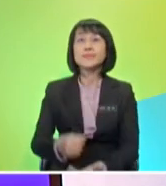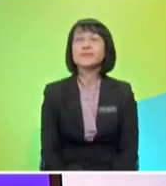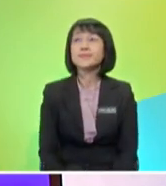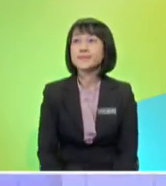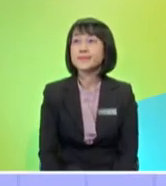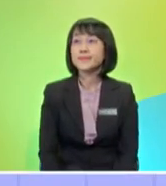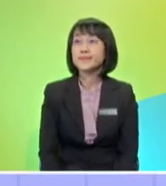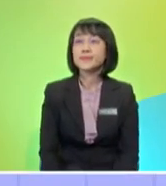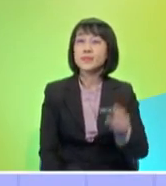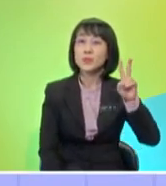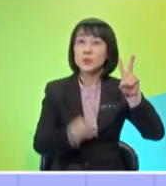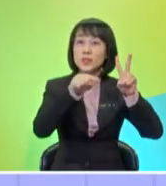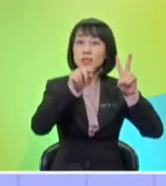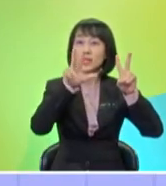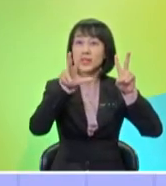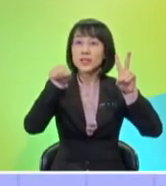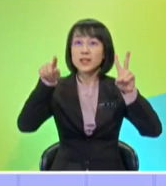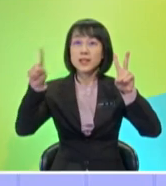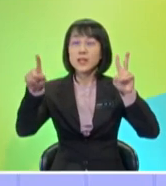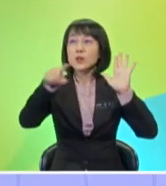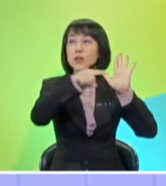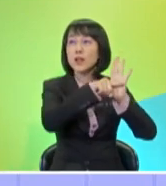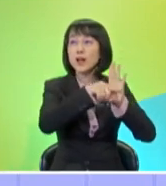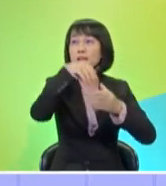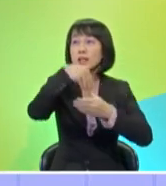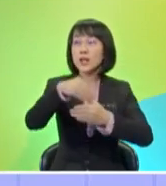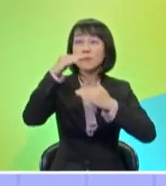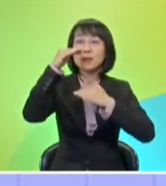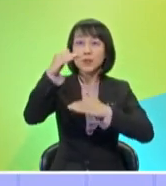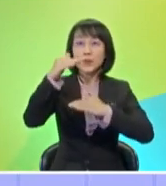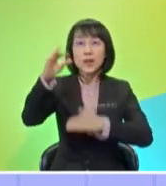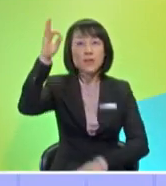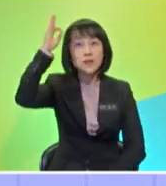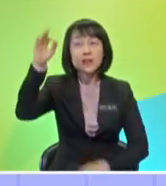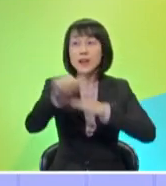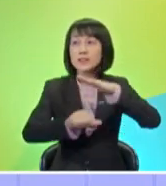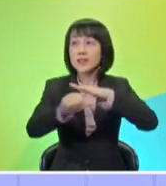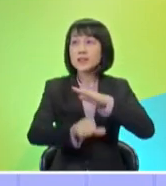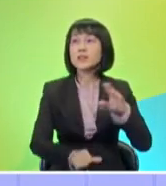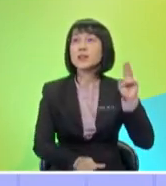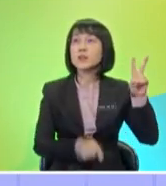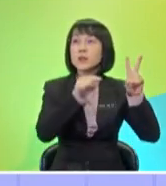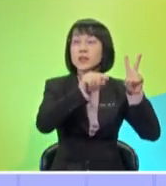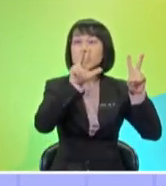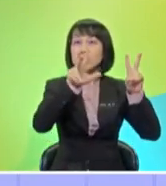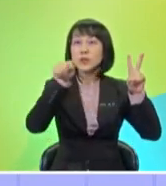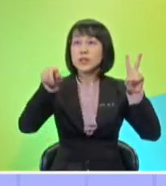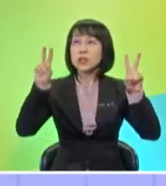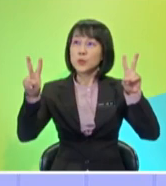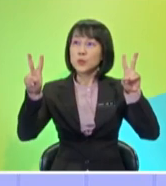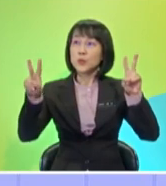adalah 2.3.1, menolak dalam lingkungan fakta asas, dan yang kedua,